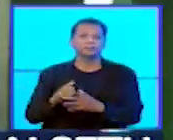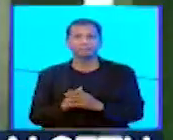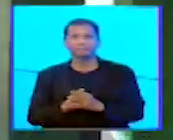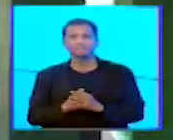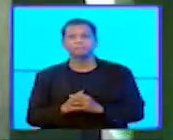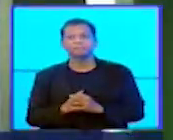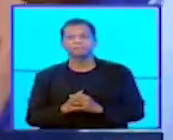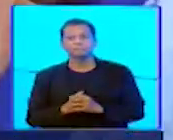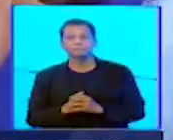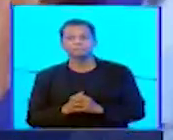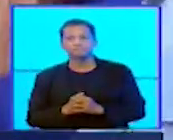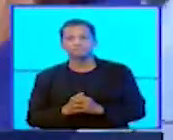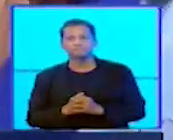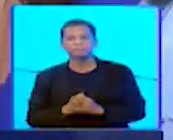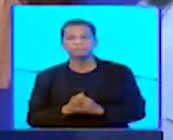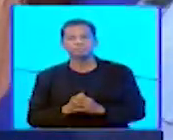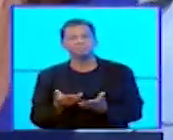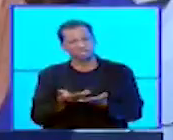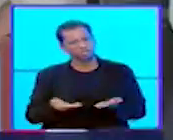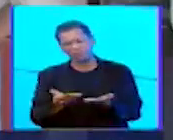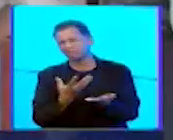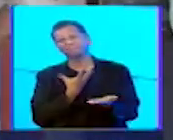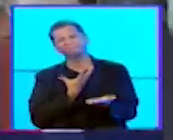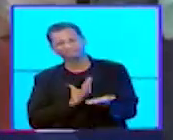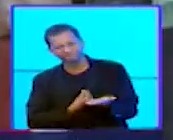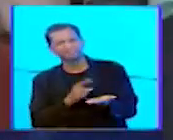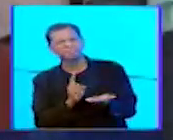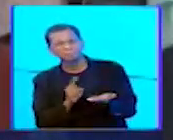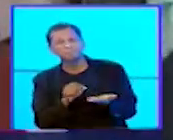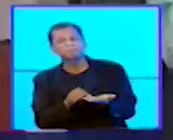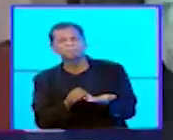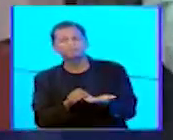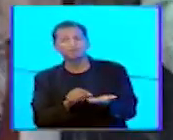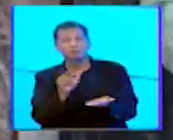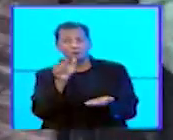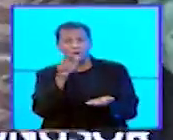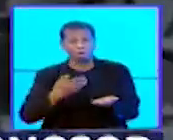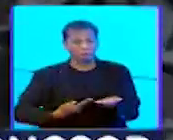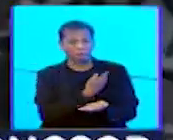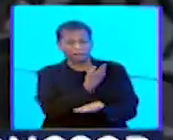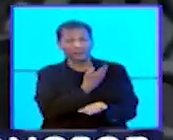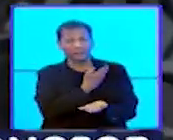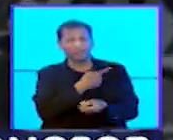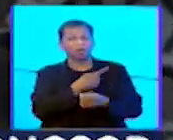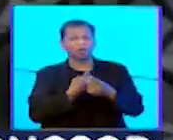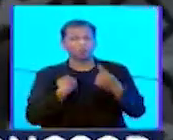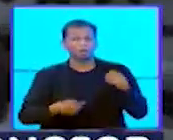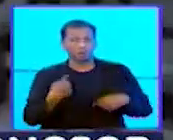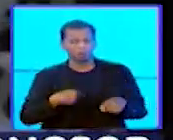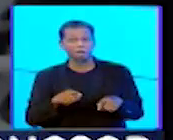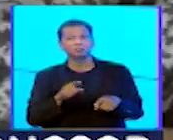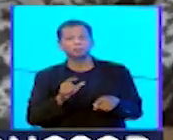Sementara, suasana duka menyelimuti pemakaman korban longsor Widiar Nurhapa. Korban meninggal tertimpa material longsor dari tembok